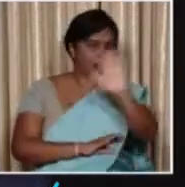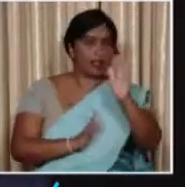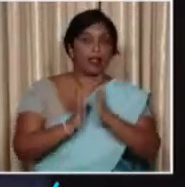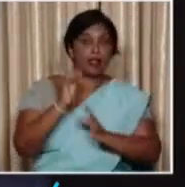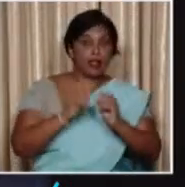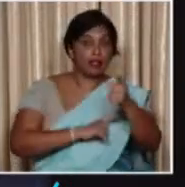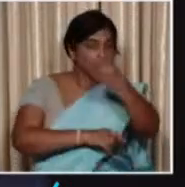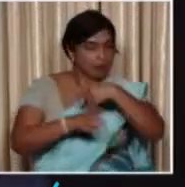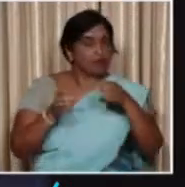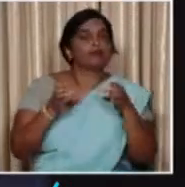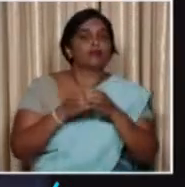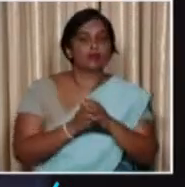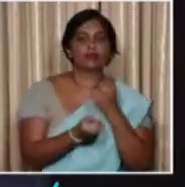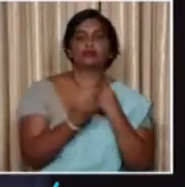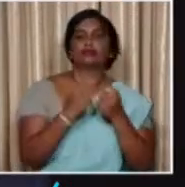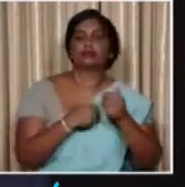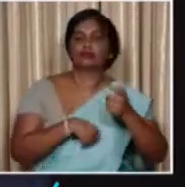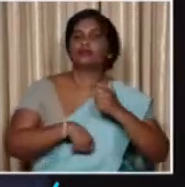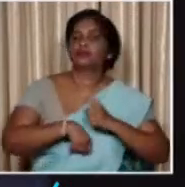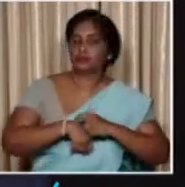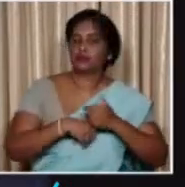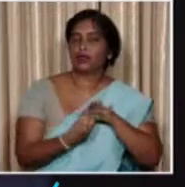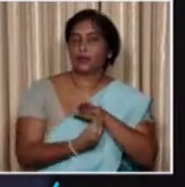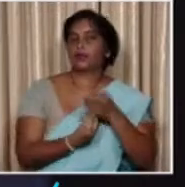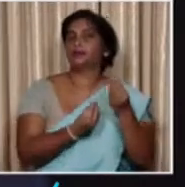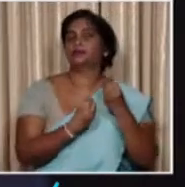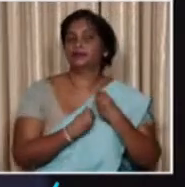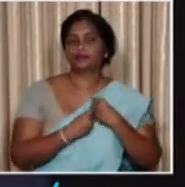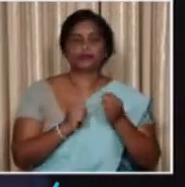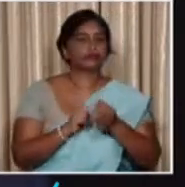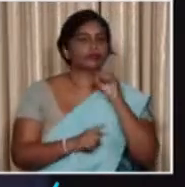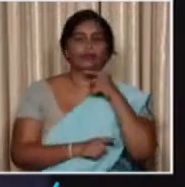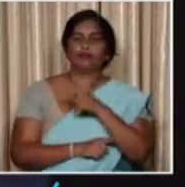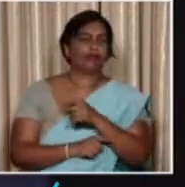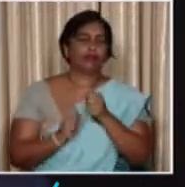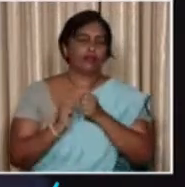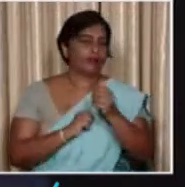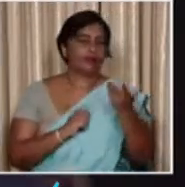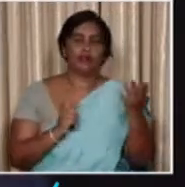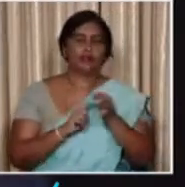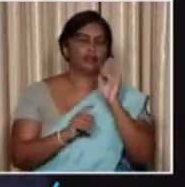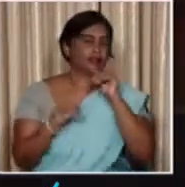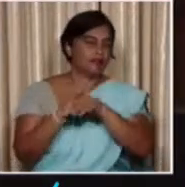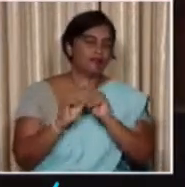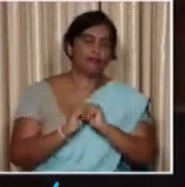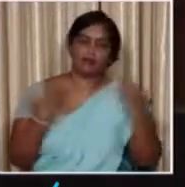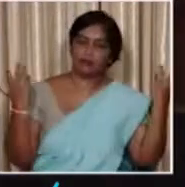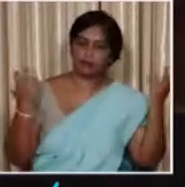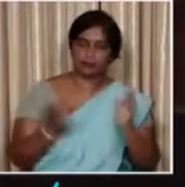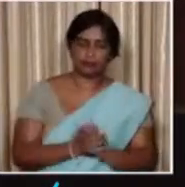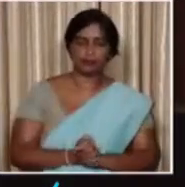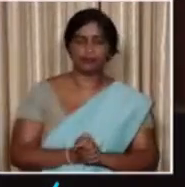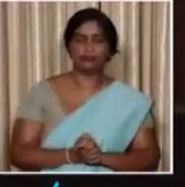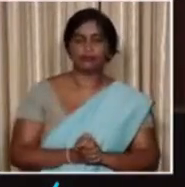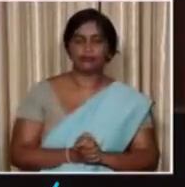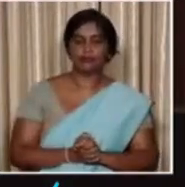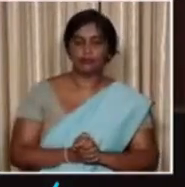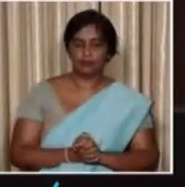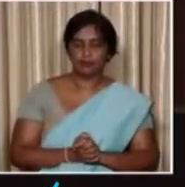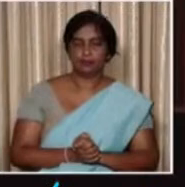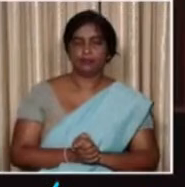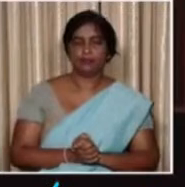මන්ත්‍රීවරු කණ්ඩායමක් දාලා විමර්ශනය කරන්න අවශ්‍ය පරිසරයක් හදා මොකද සභාපතිතුමත් එක්ක මේක විසඳනවා නම් මේක වැඩක් වෙන්නේ නැහැ බොහොම ස්තුතියි ඔව් මරික්